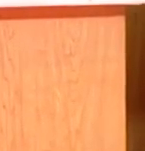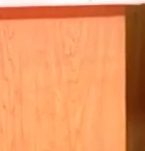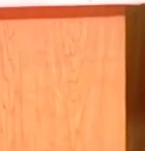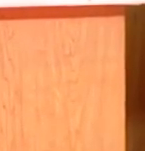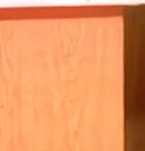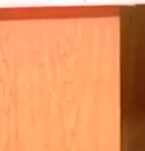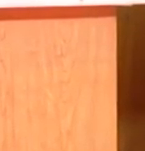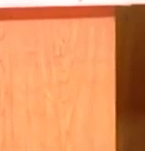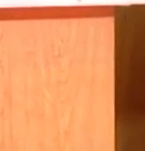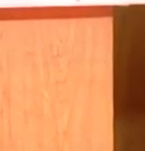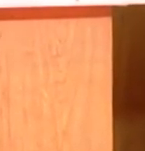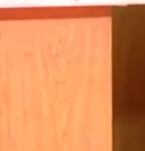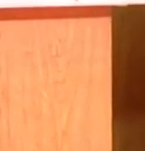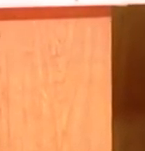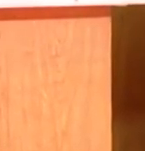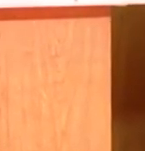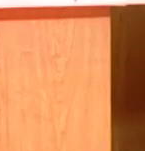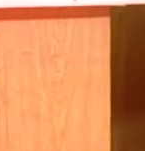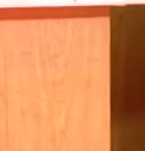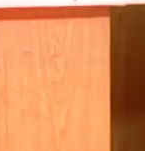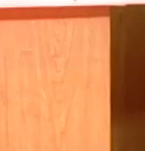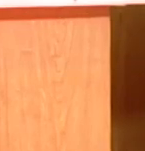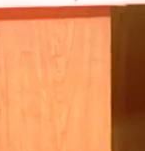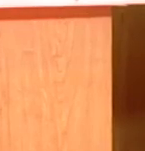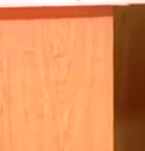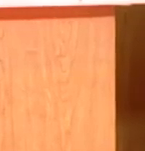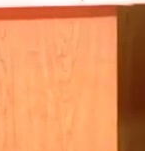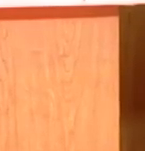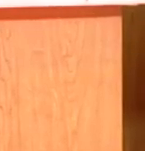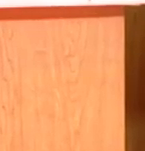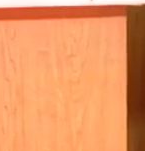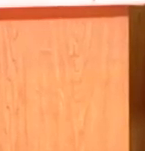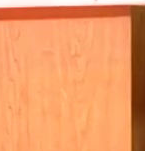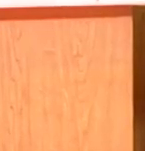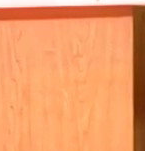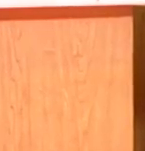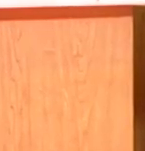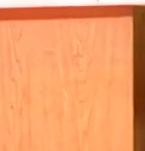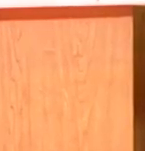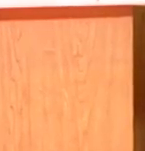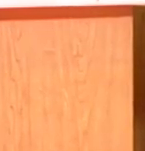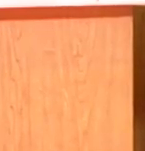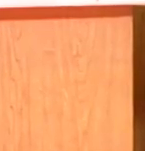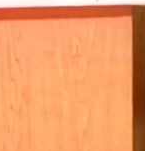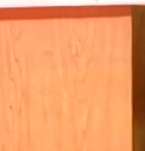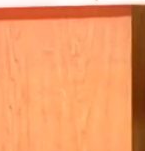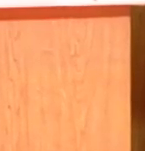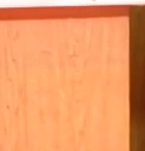I-click lang ang subscribe button. At sa mga kapuso abroad, maaari kaming masubaybayan